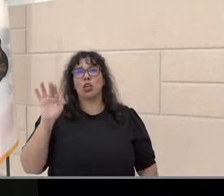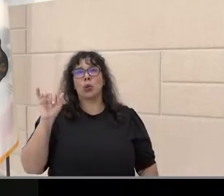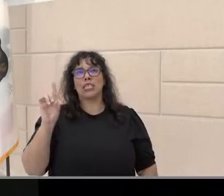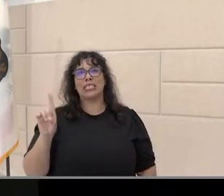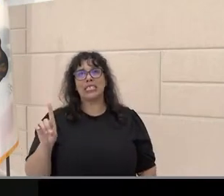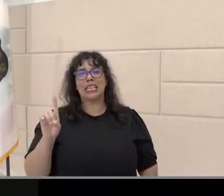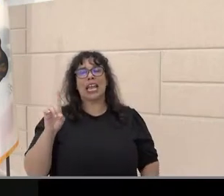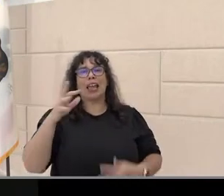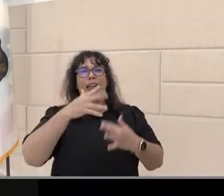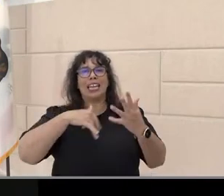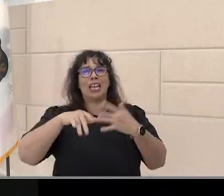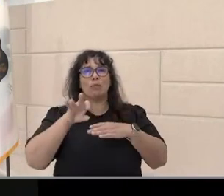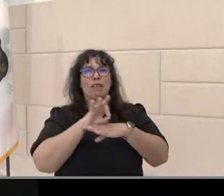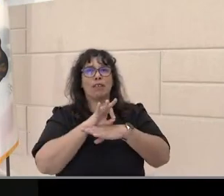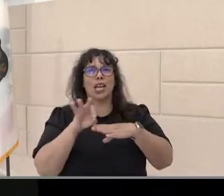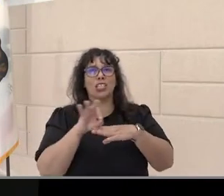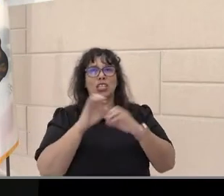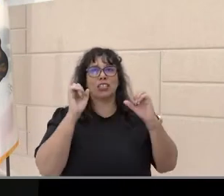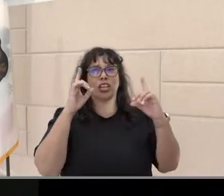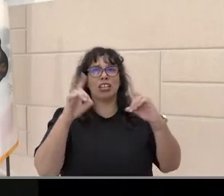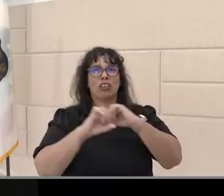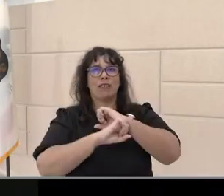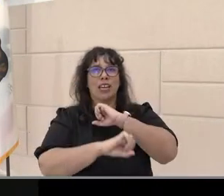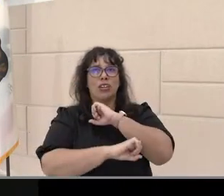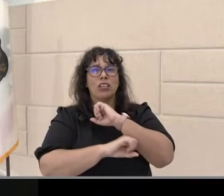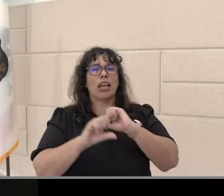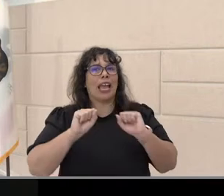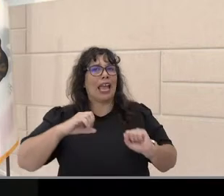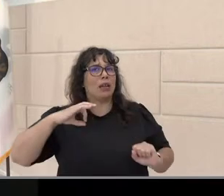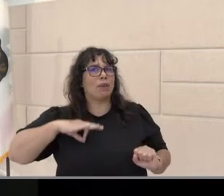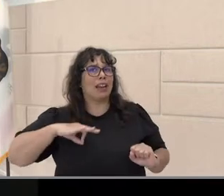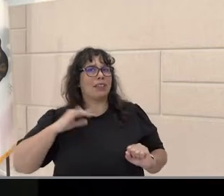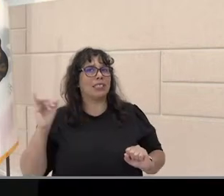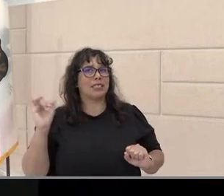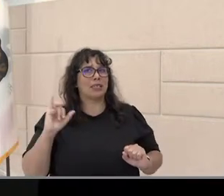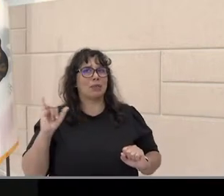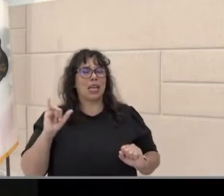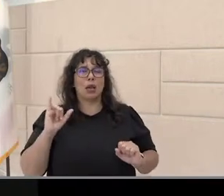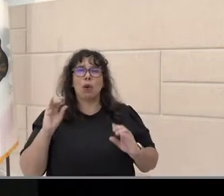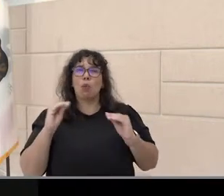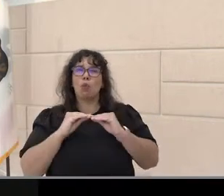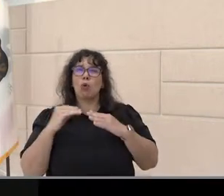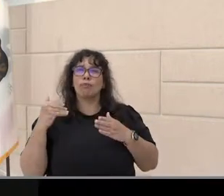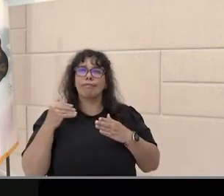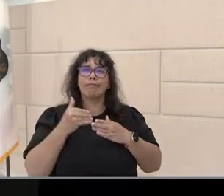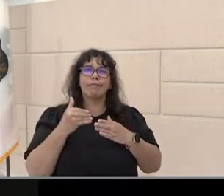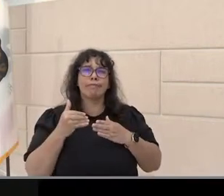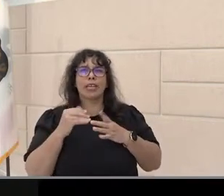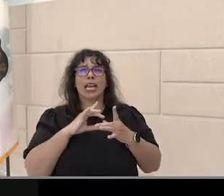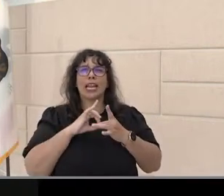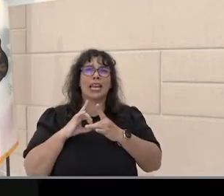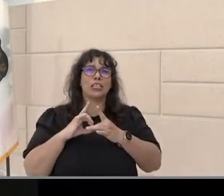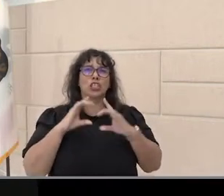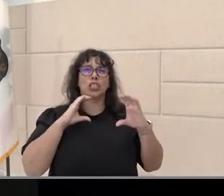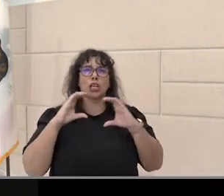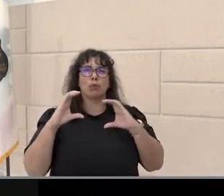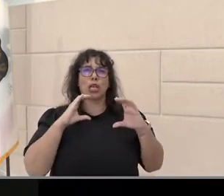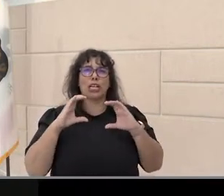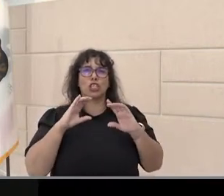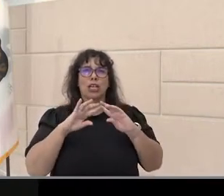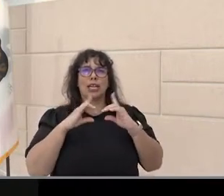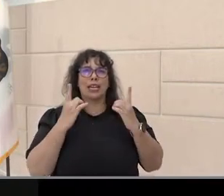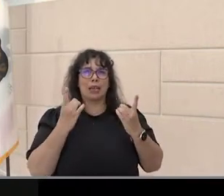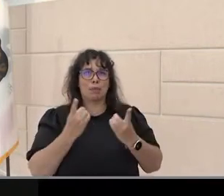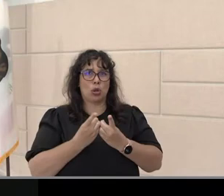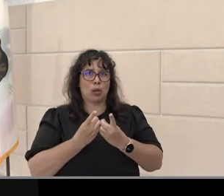យការចូលរួមក្នុងការធ្វើទំនាក់ទំនងនេះដើម្បីធ្វើមានការជិតស្និទ្ធជាមួយនឹងក្រ